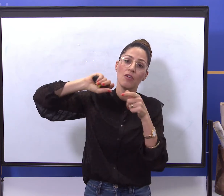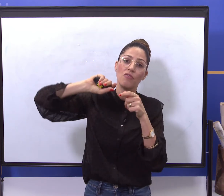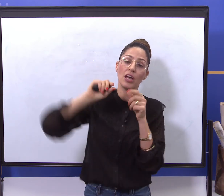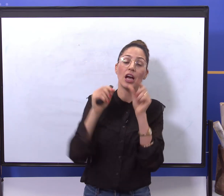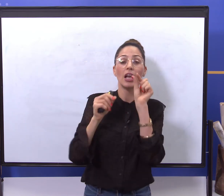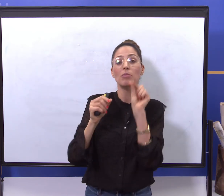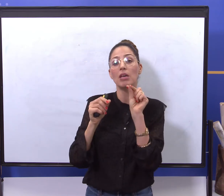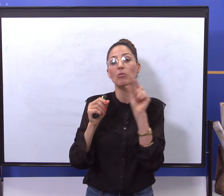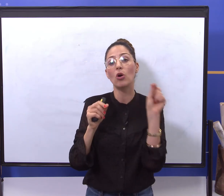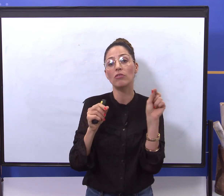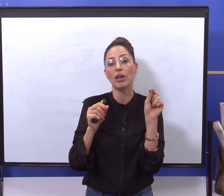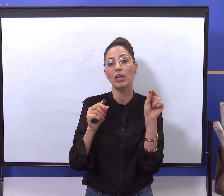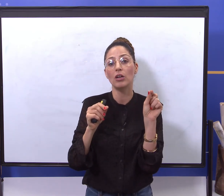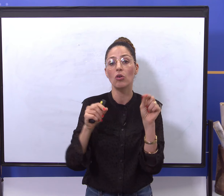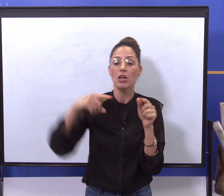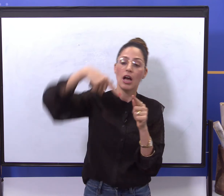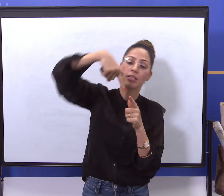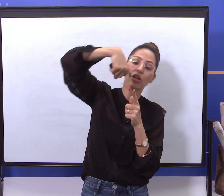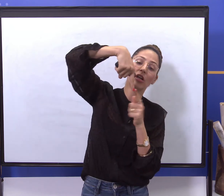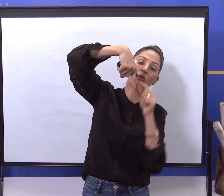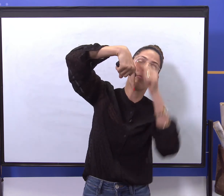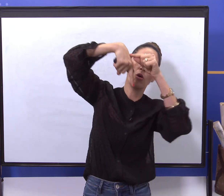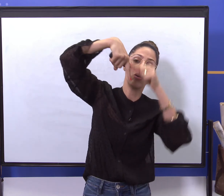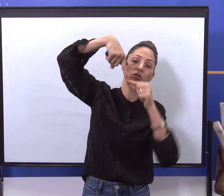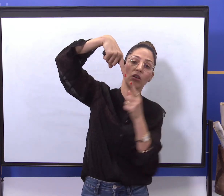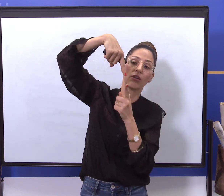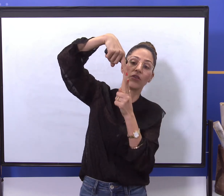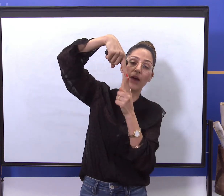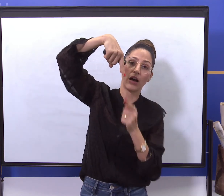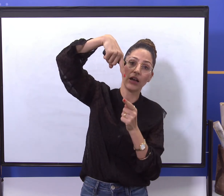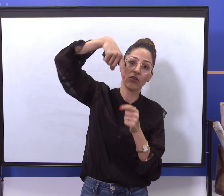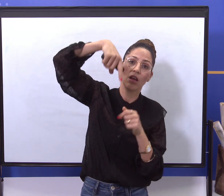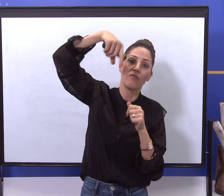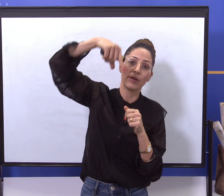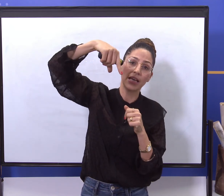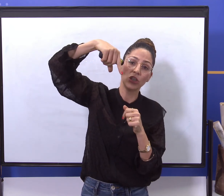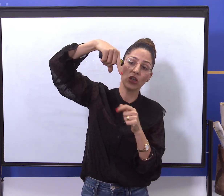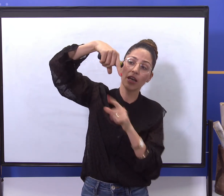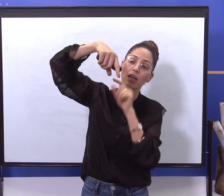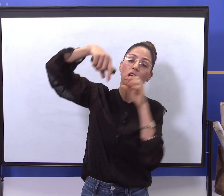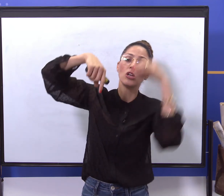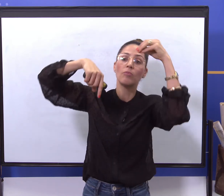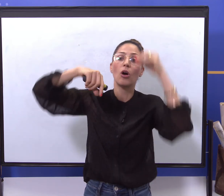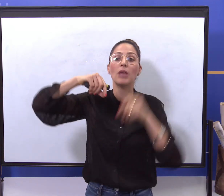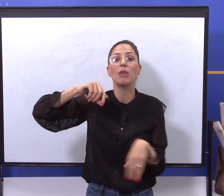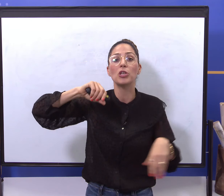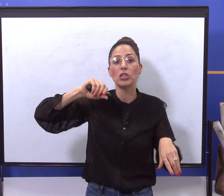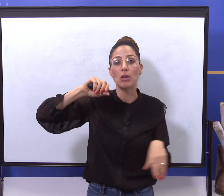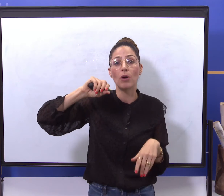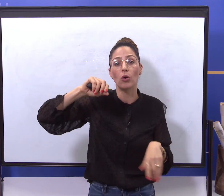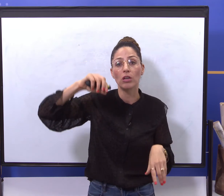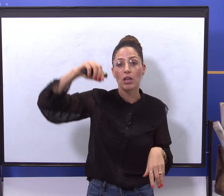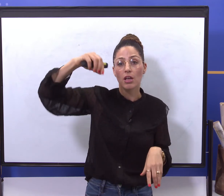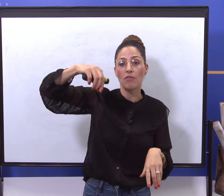פלסטיק, וחלק מגיעים עם חוט וחלק לא. אז יש לנו מוט ומחט, ובצד השני יש לנו מקום להלביש